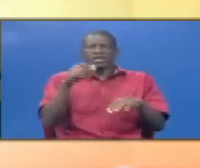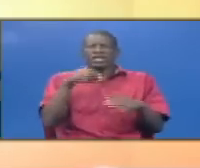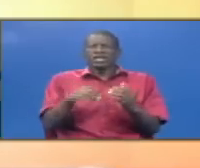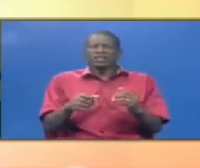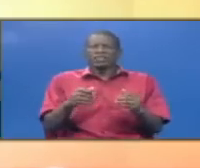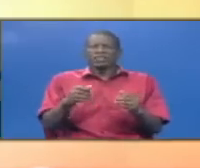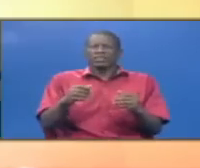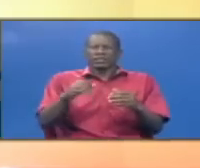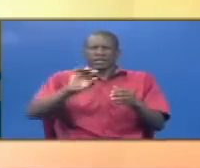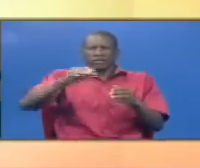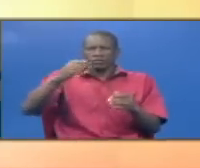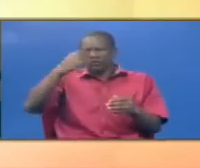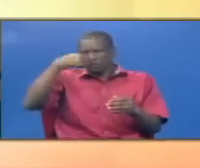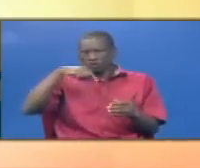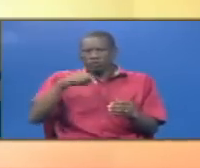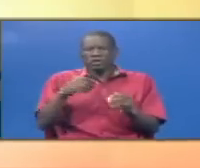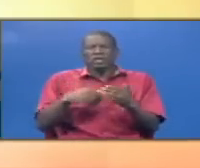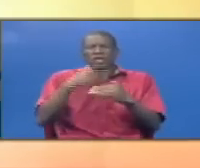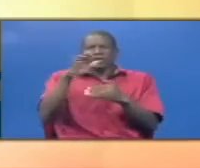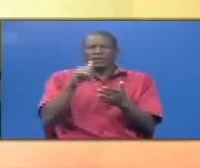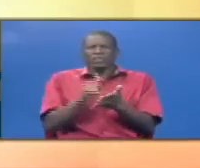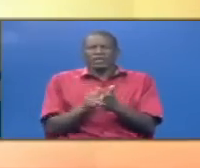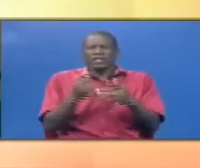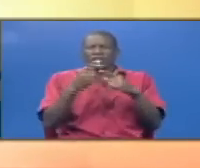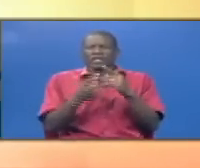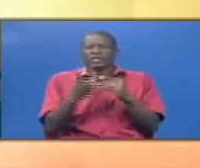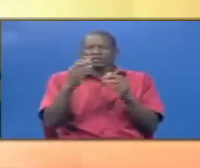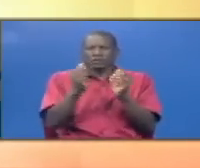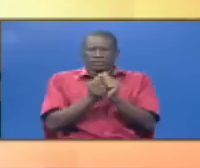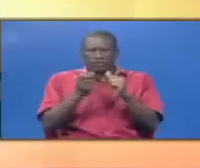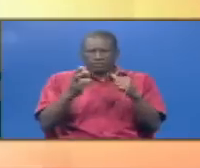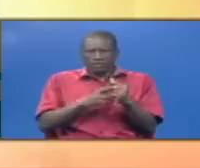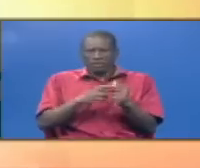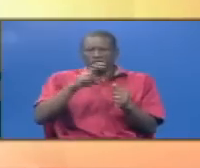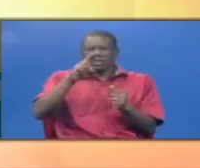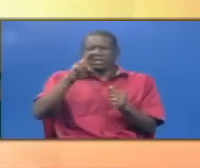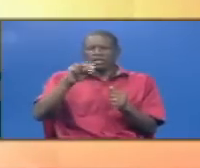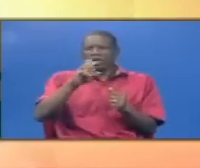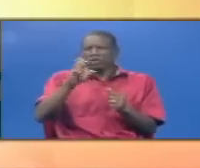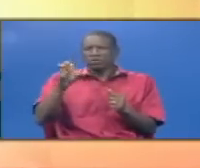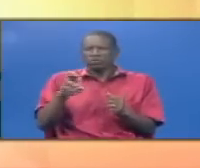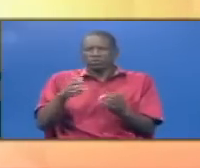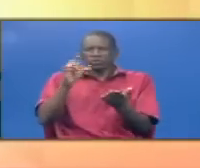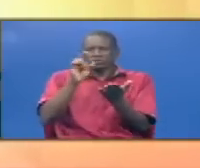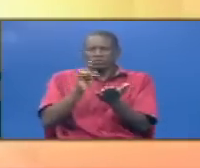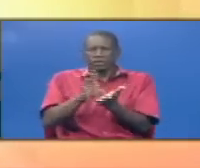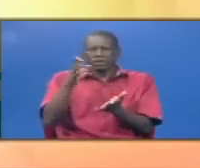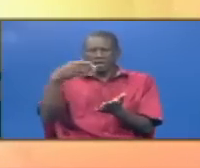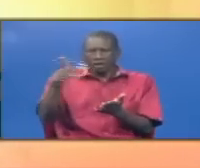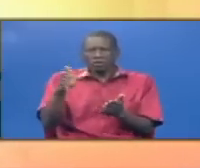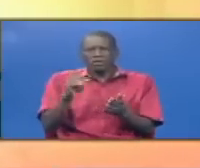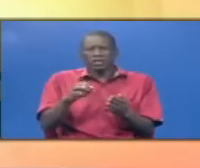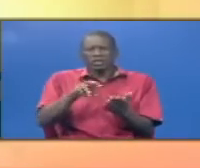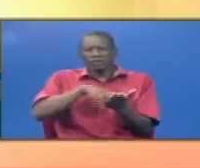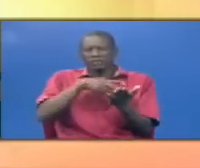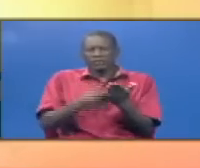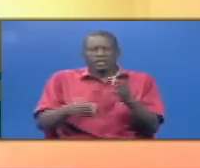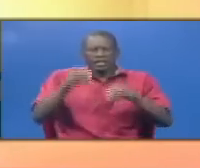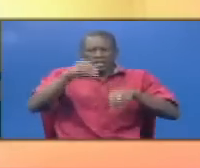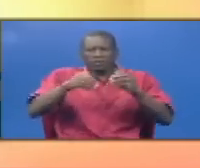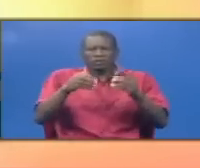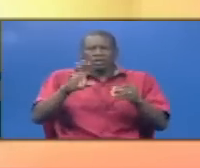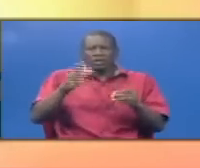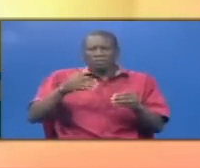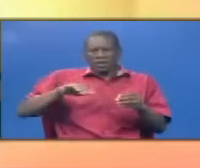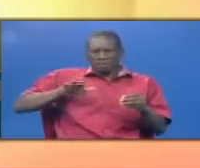ugatuzi katika kaunti ya Kitui. Baadaye mwaka 2017 Nuru aliondolewa katika kinyang'anyiro hicho na mama